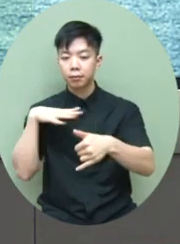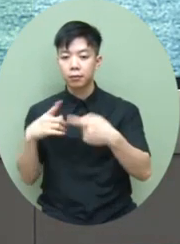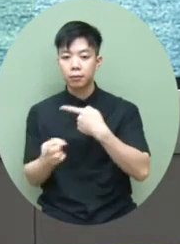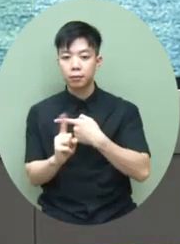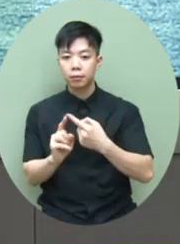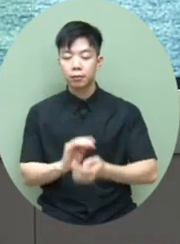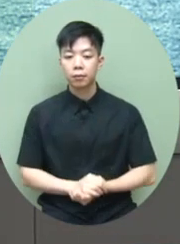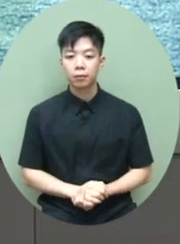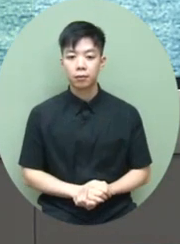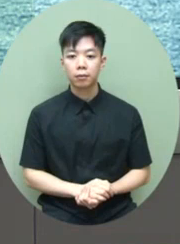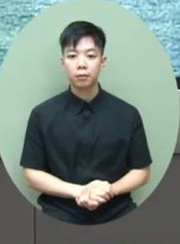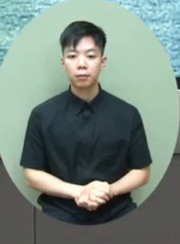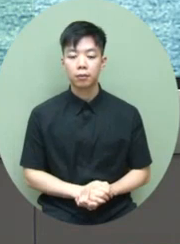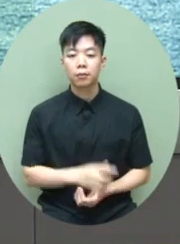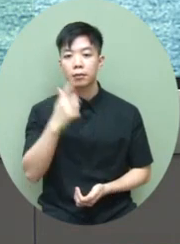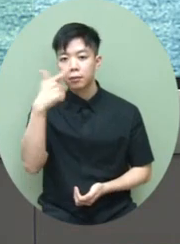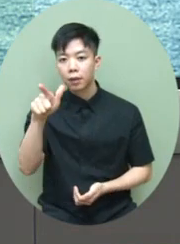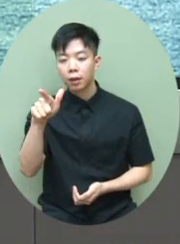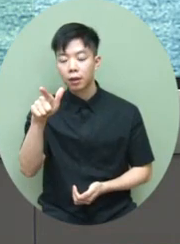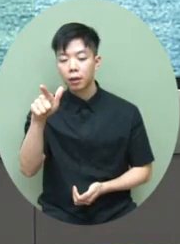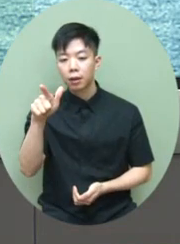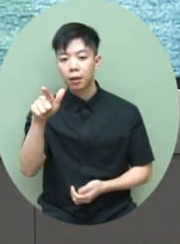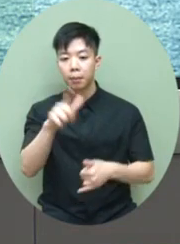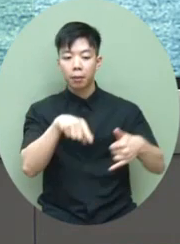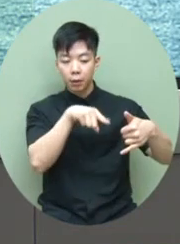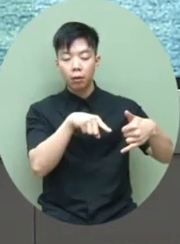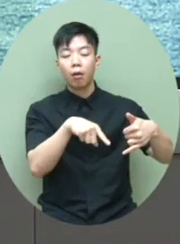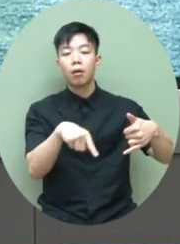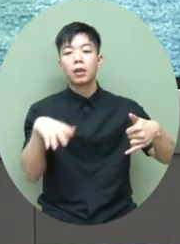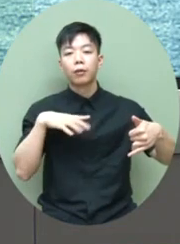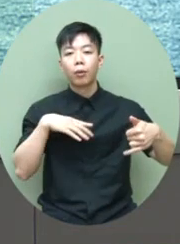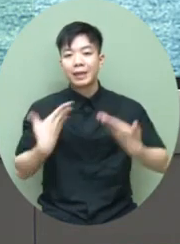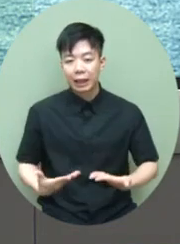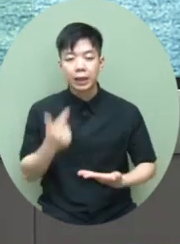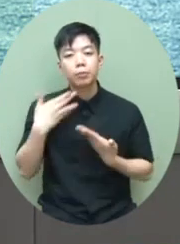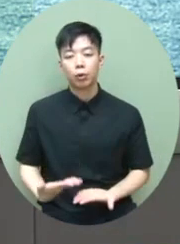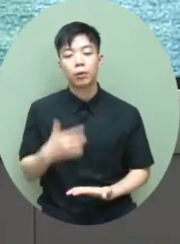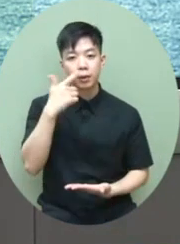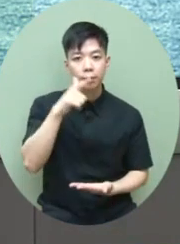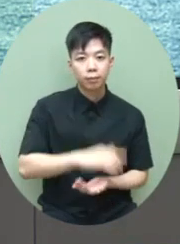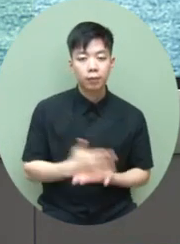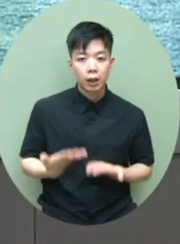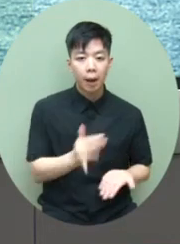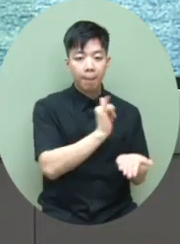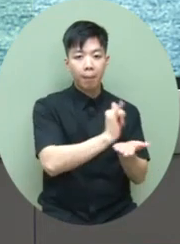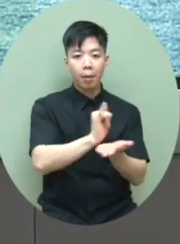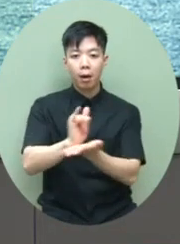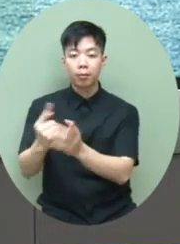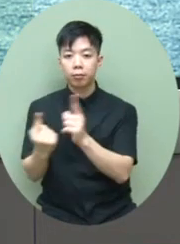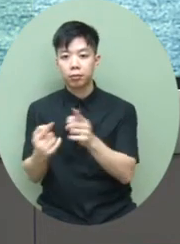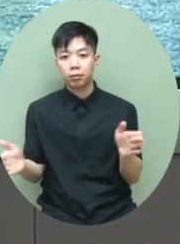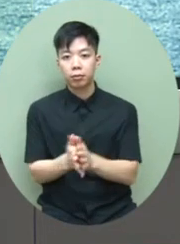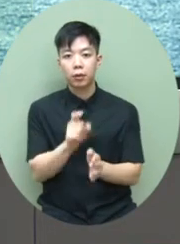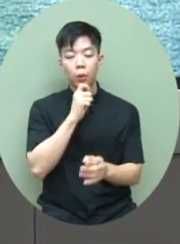殆，新呈報咗1名病人咧情況係嚴重。咁現時咧留醫嘅確診病人當中咧，共